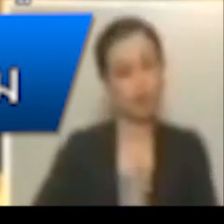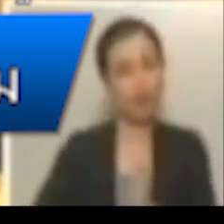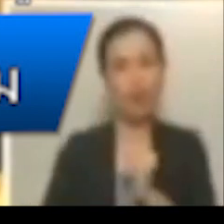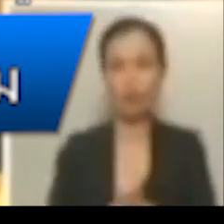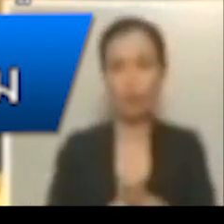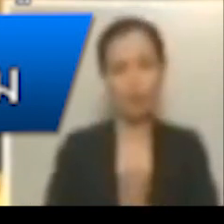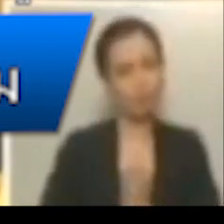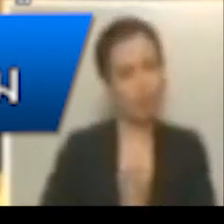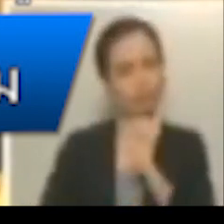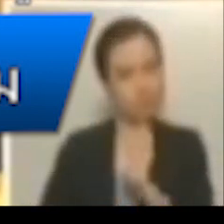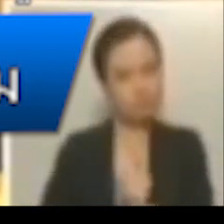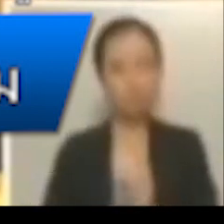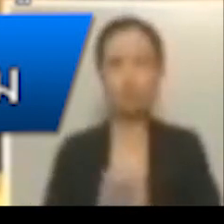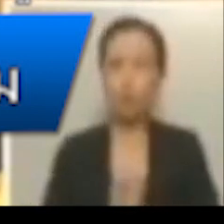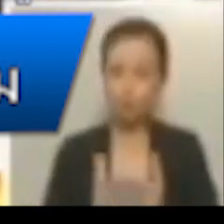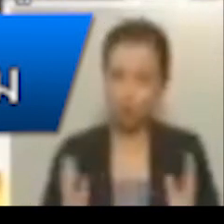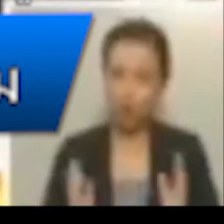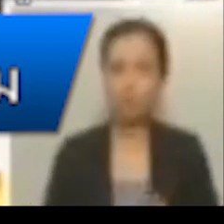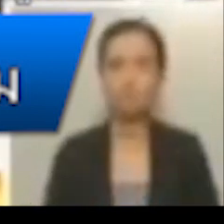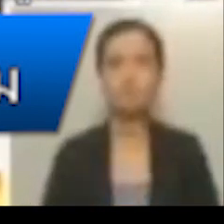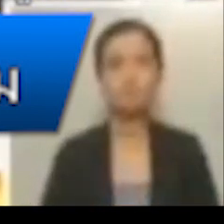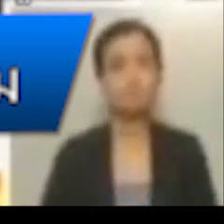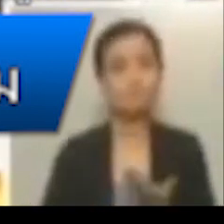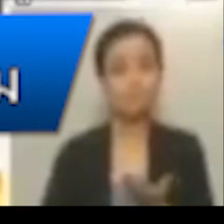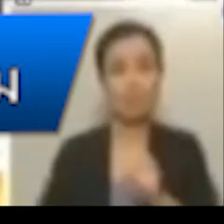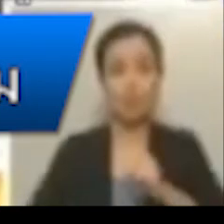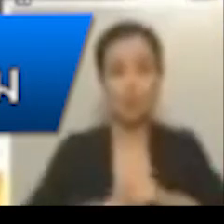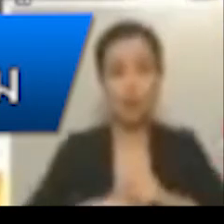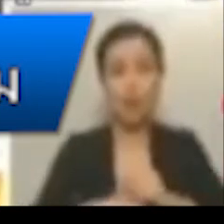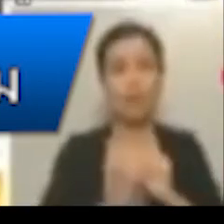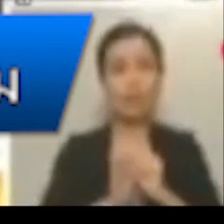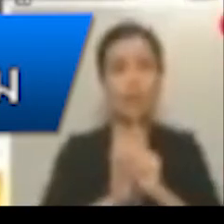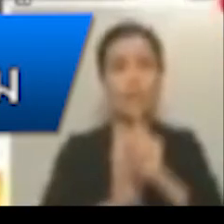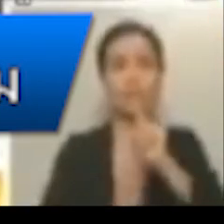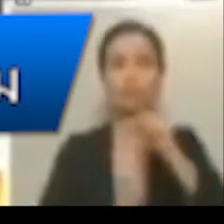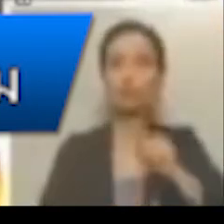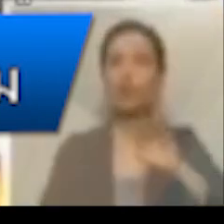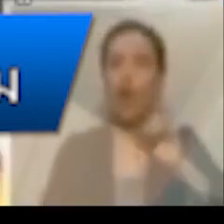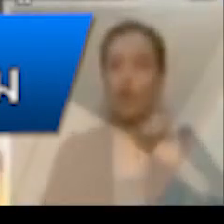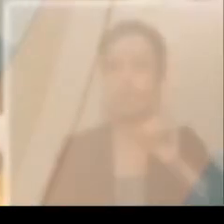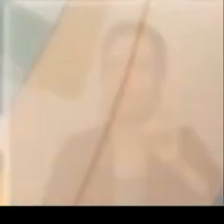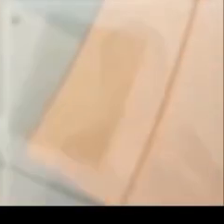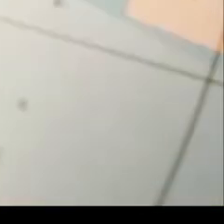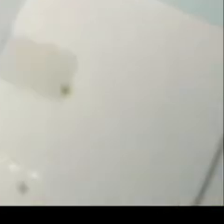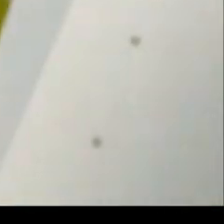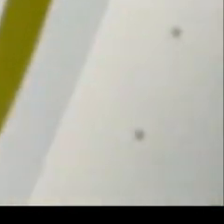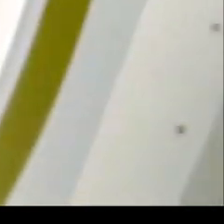ย่างเที่ยงธรรมจริงๆค่ะขอบคุณค่ะ ท่านตรีมีเวลา1 นาที 51 วินาที